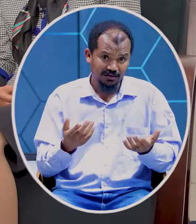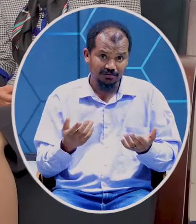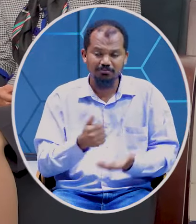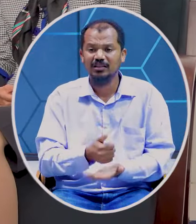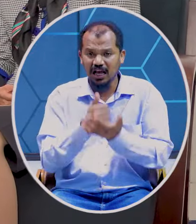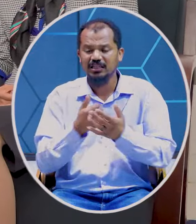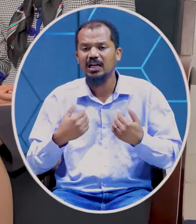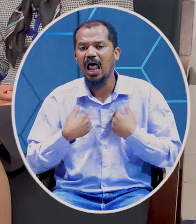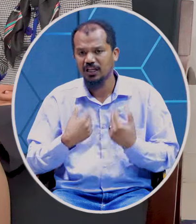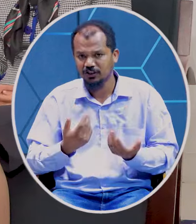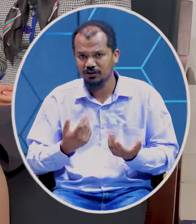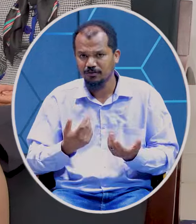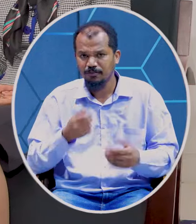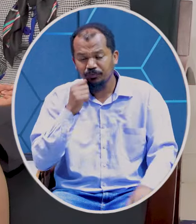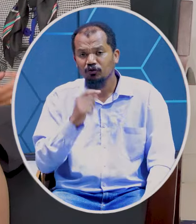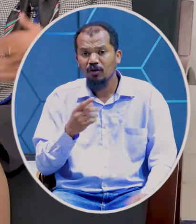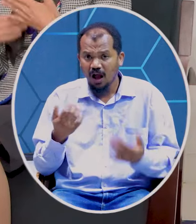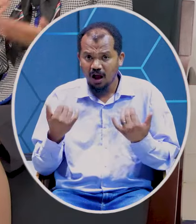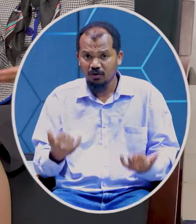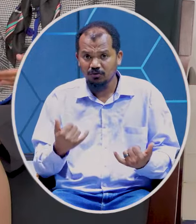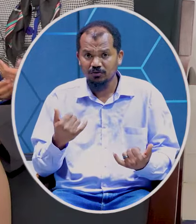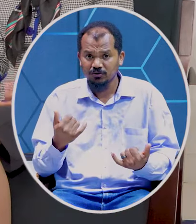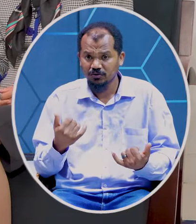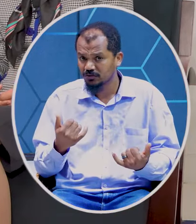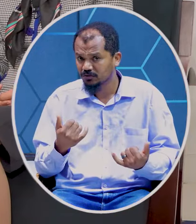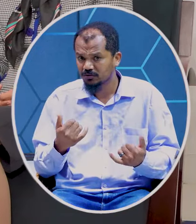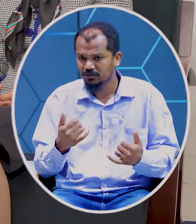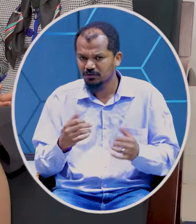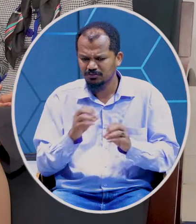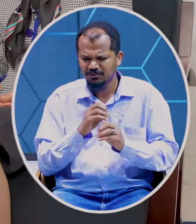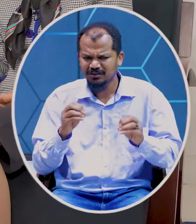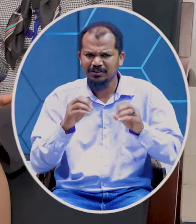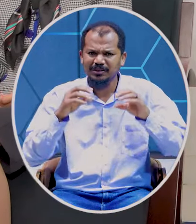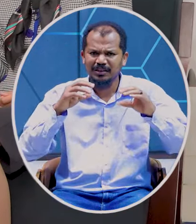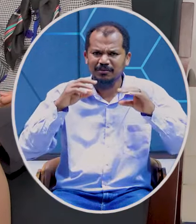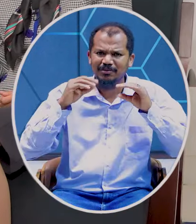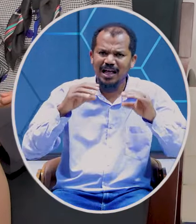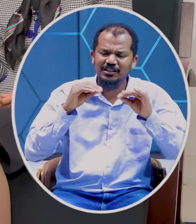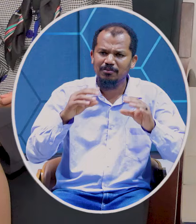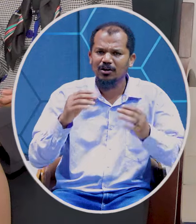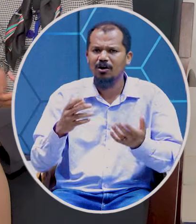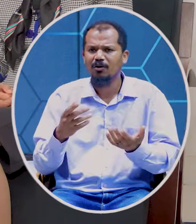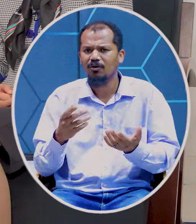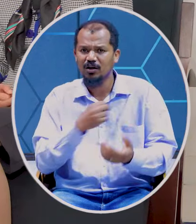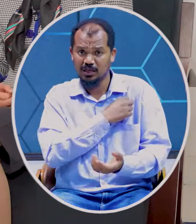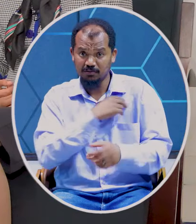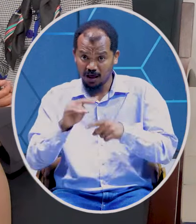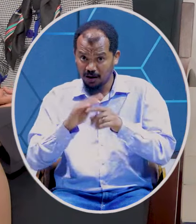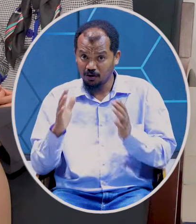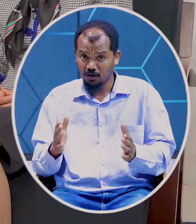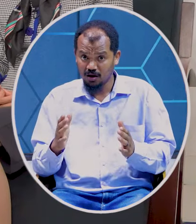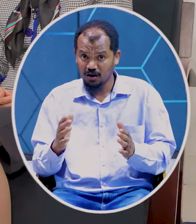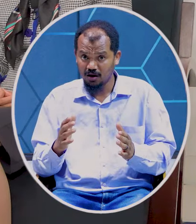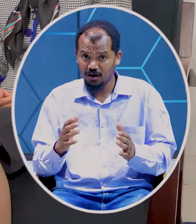ጋር ምታግዘናለች። እሱ አሁን በደንብ ነው ምታስተምረው በተለያዩ መድረኮች ሁለት ሶስት እንደዚህ ኢንተርቪው